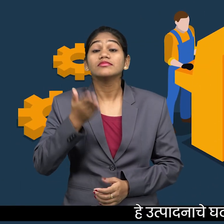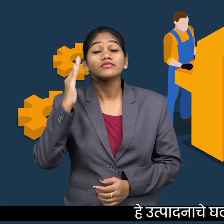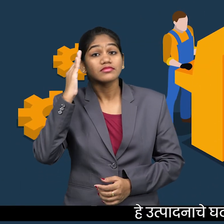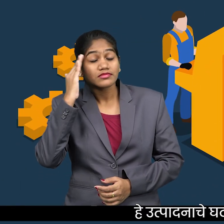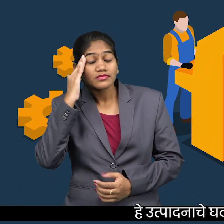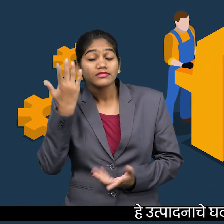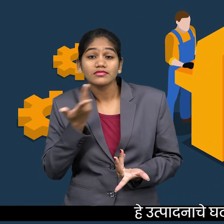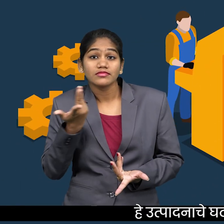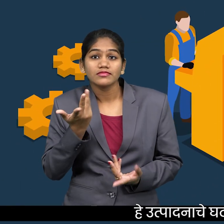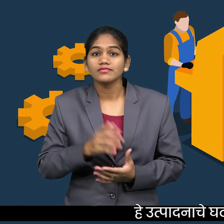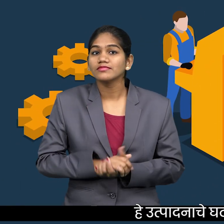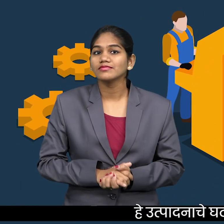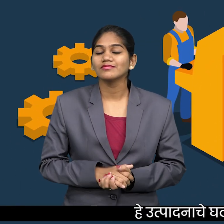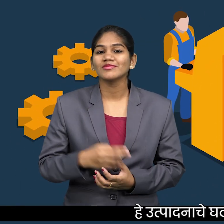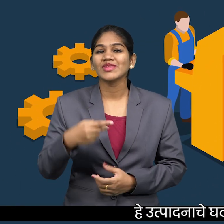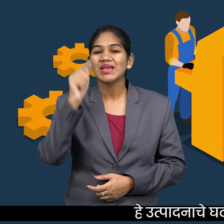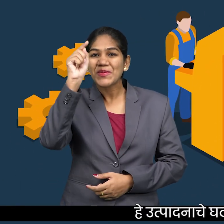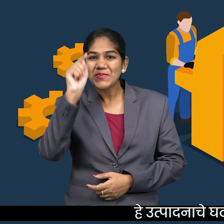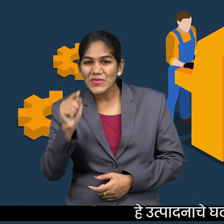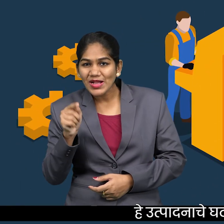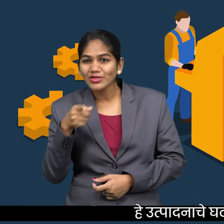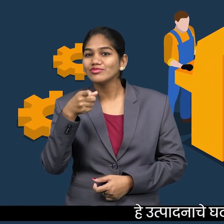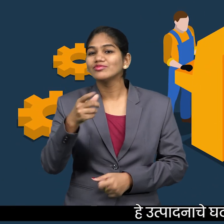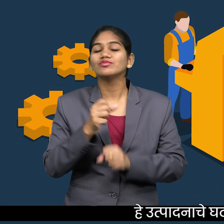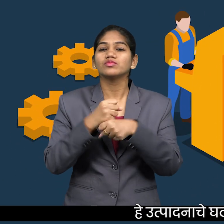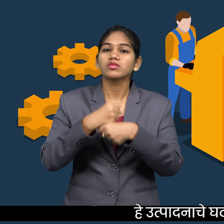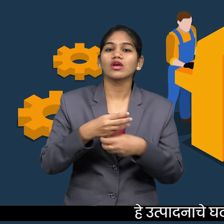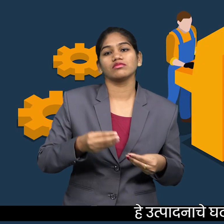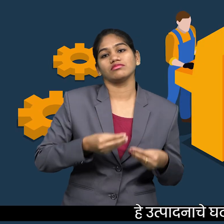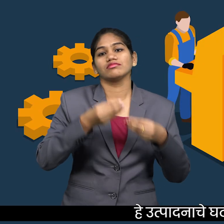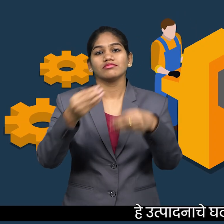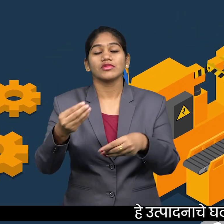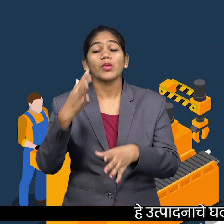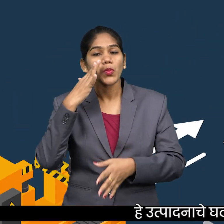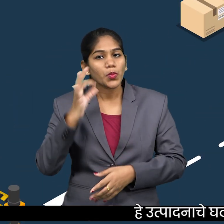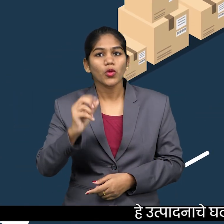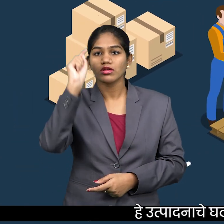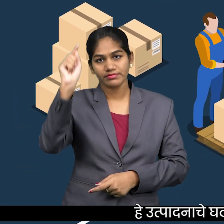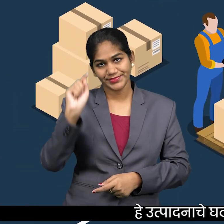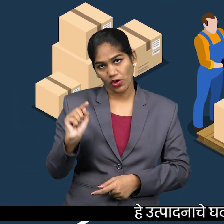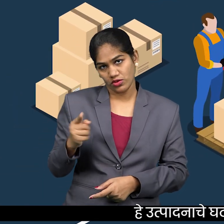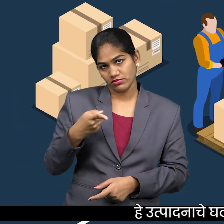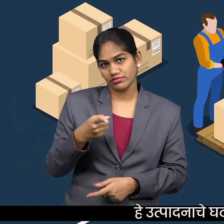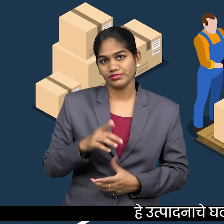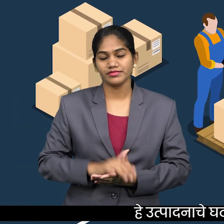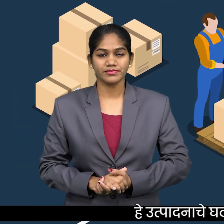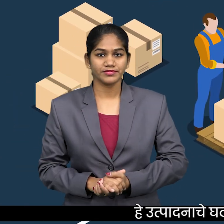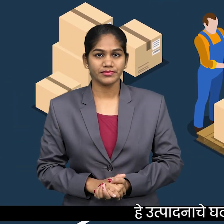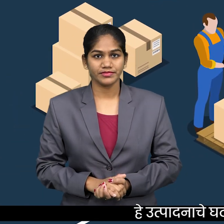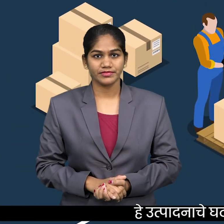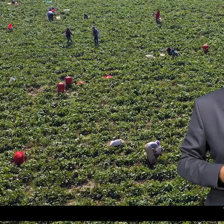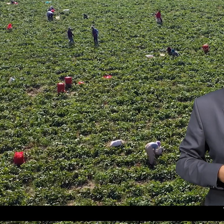हे उत्पादनाचे घटक म्हणूनही ओळखले जातात.